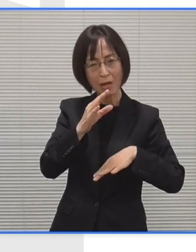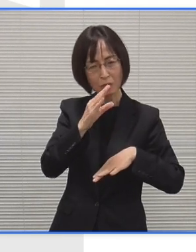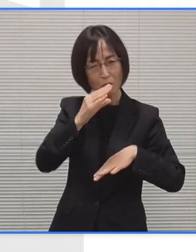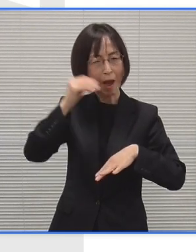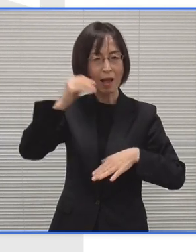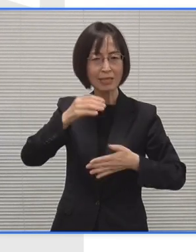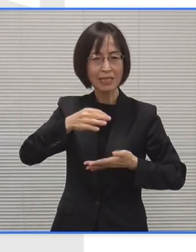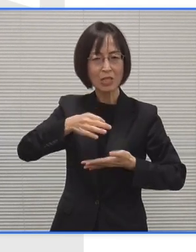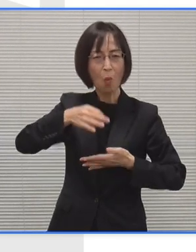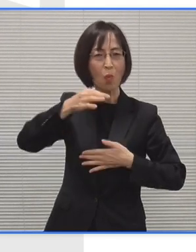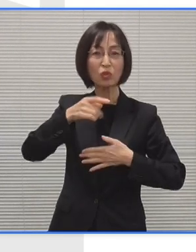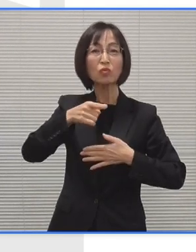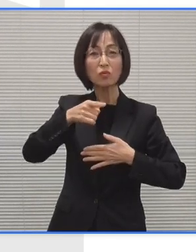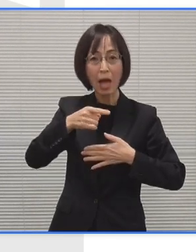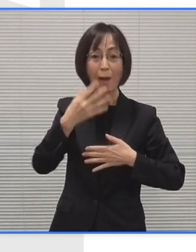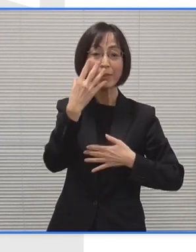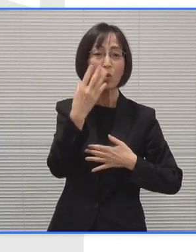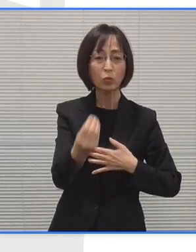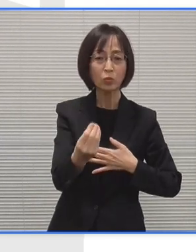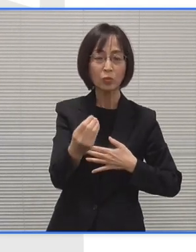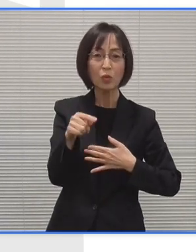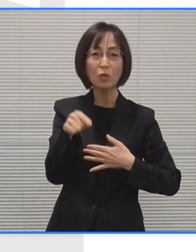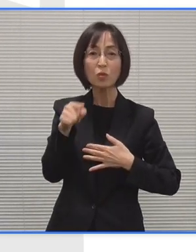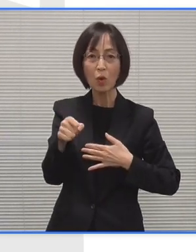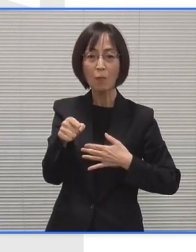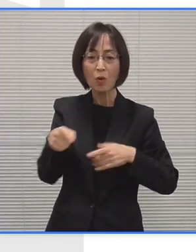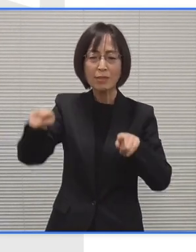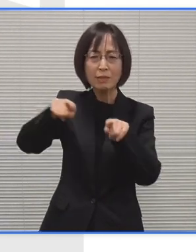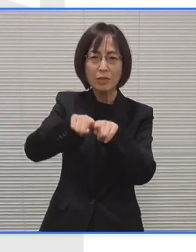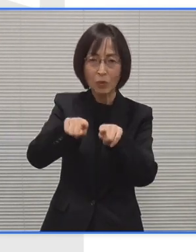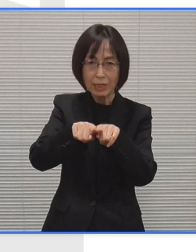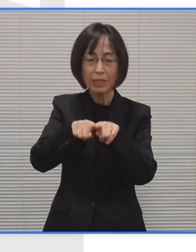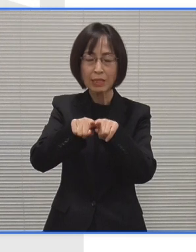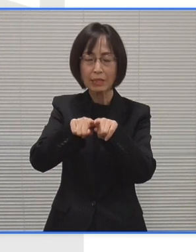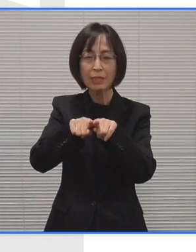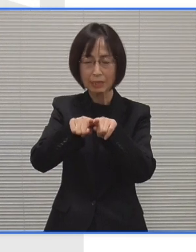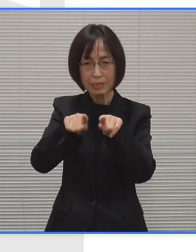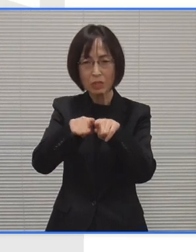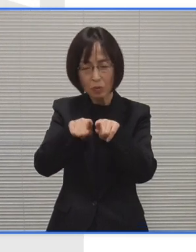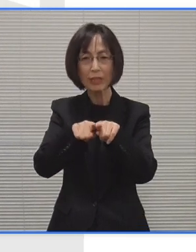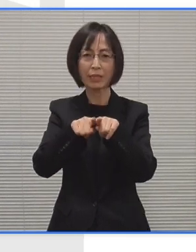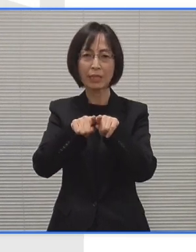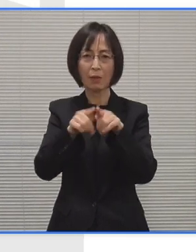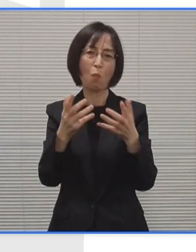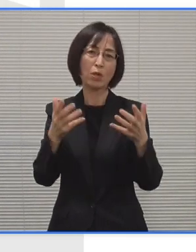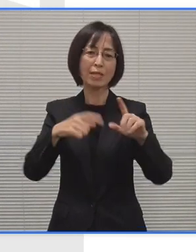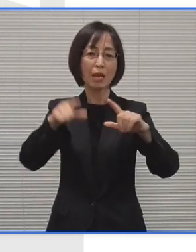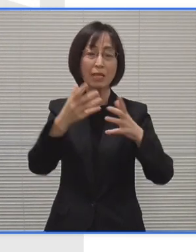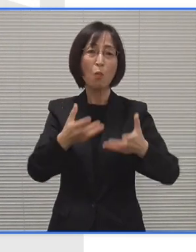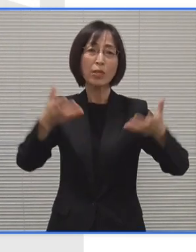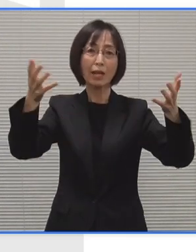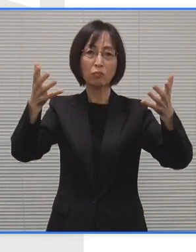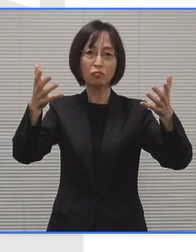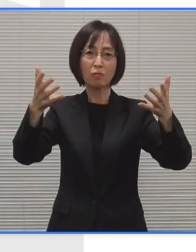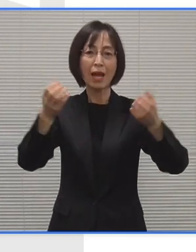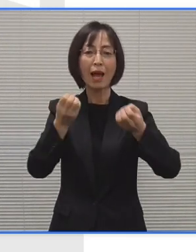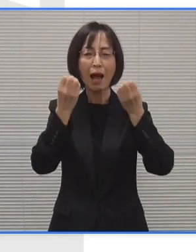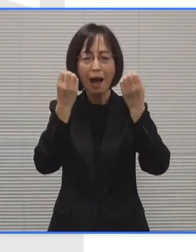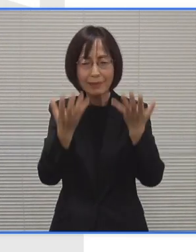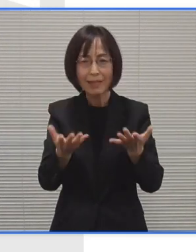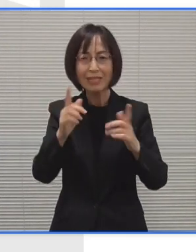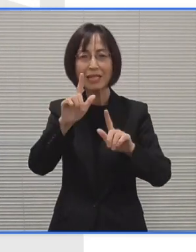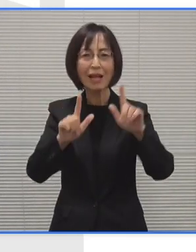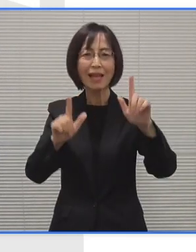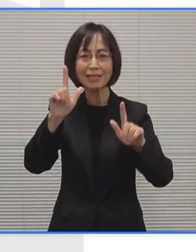をコラボしてよりこう盛り上げる新しい形の百貨店